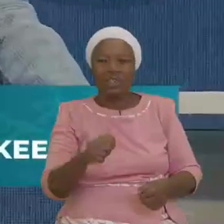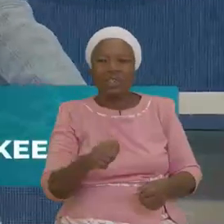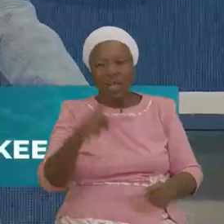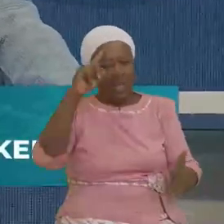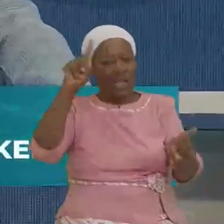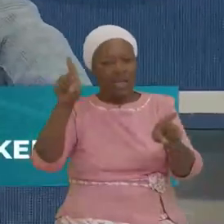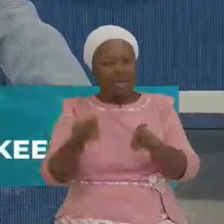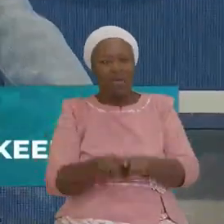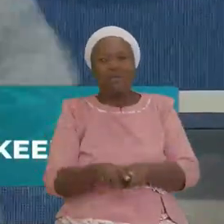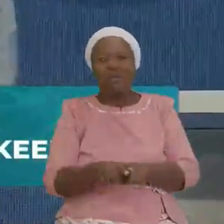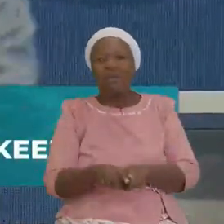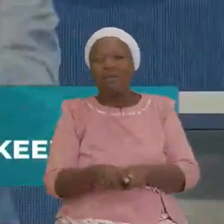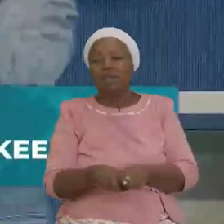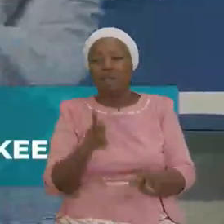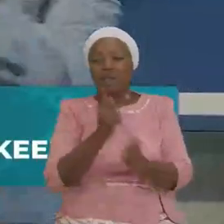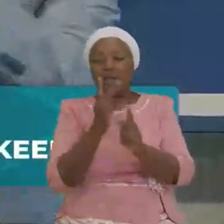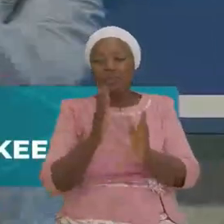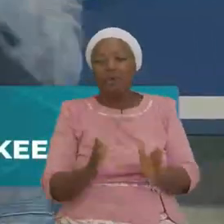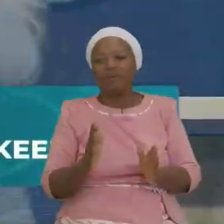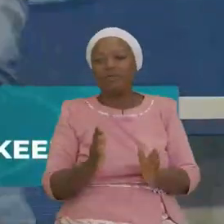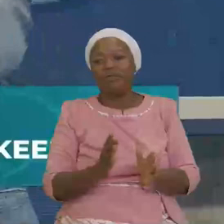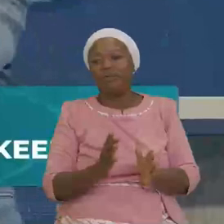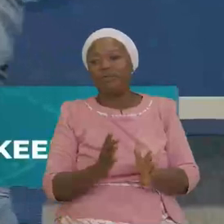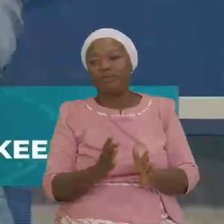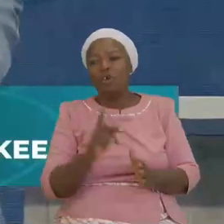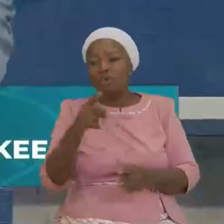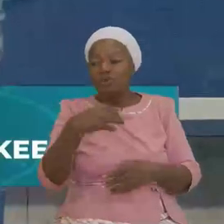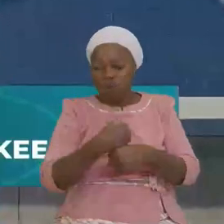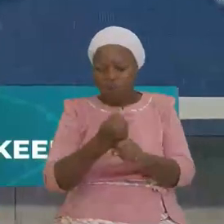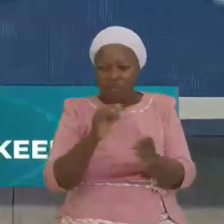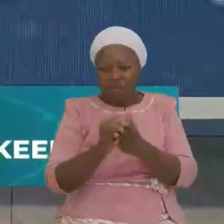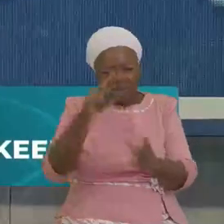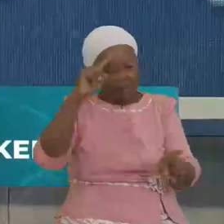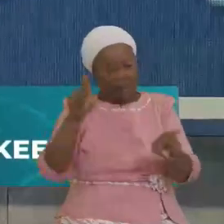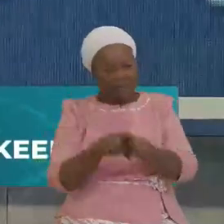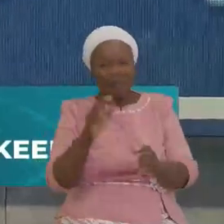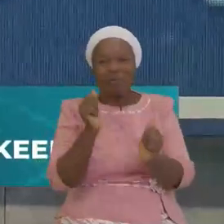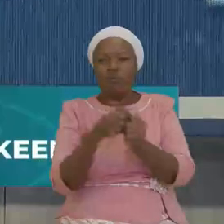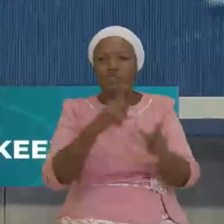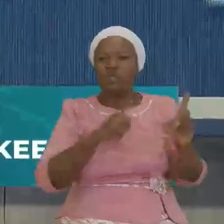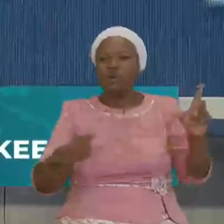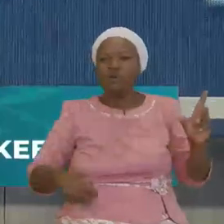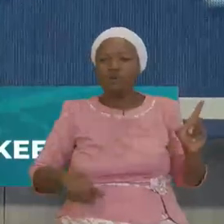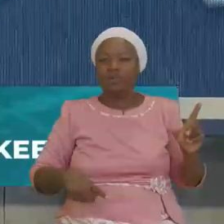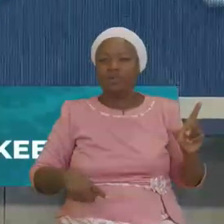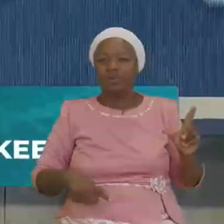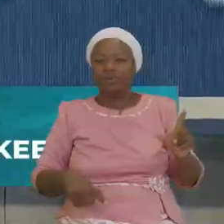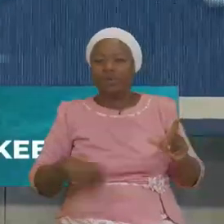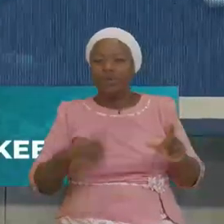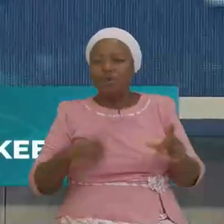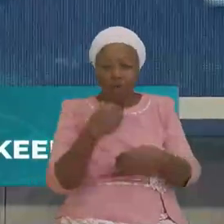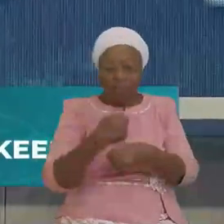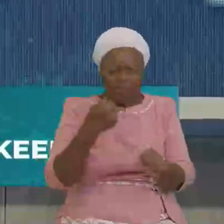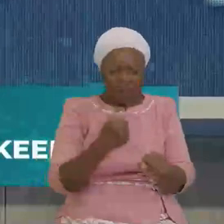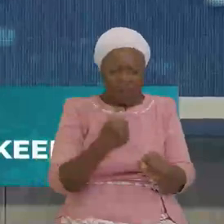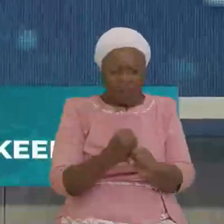La foi est le fruit de celui qui garde le pacte. Vous faites